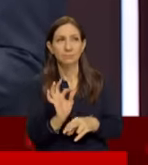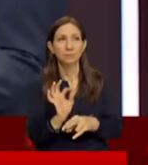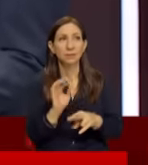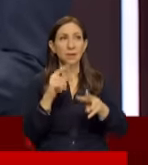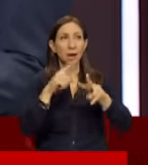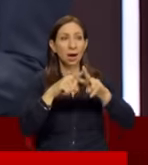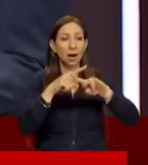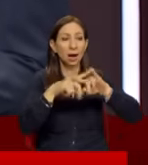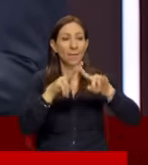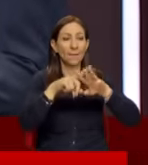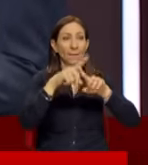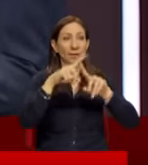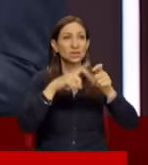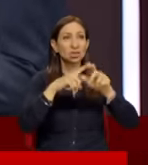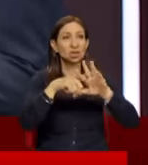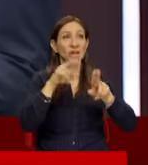Ahmet Çalık.